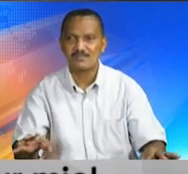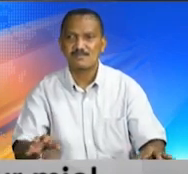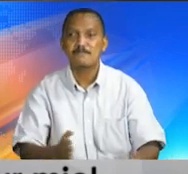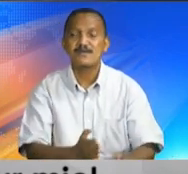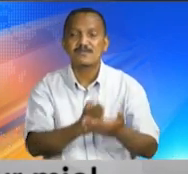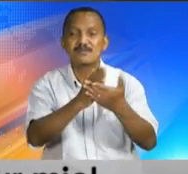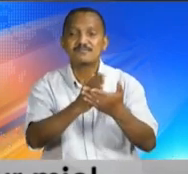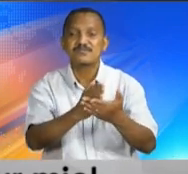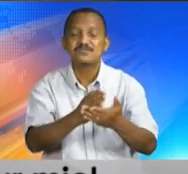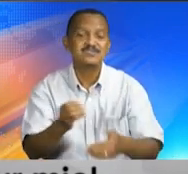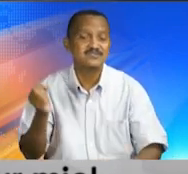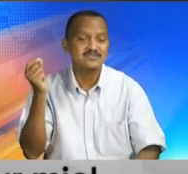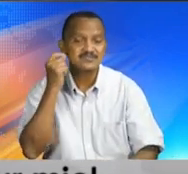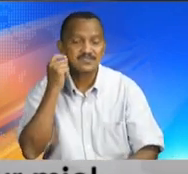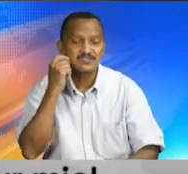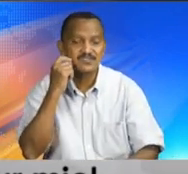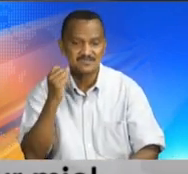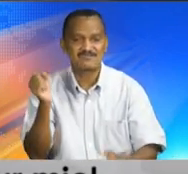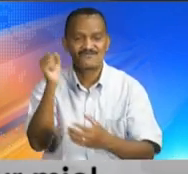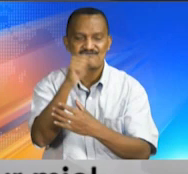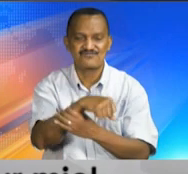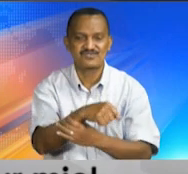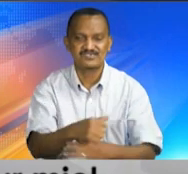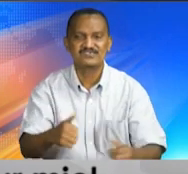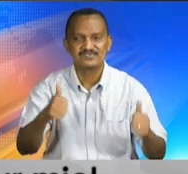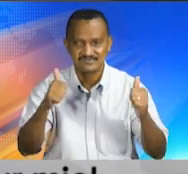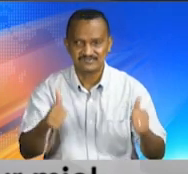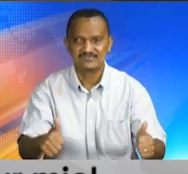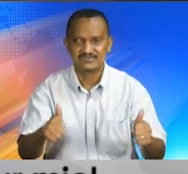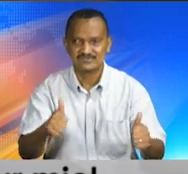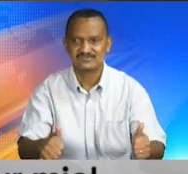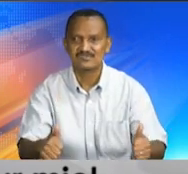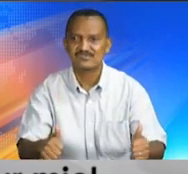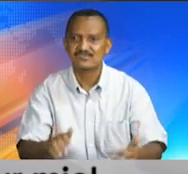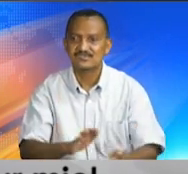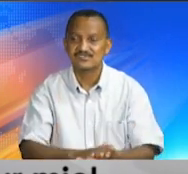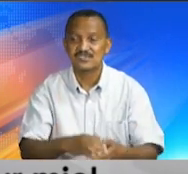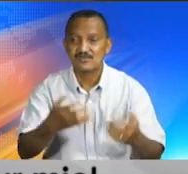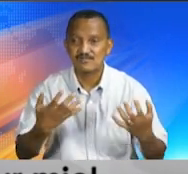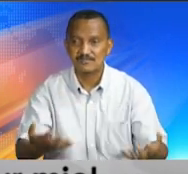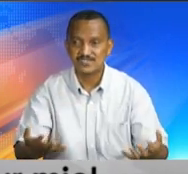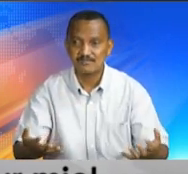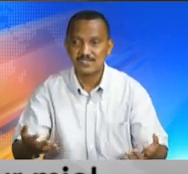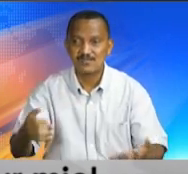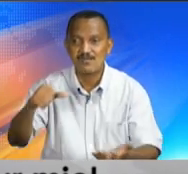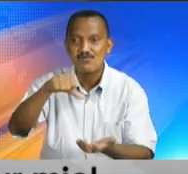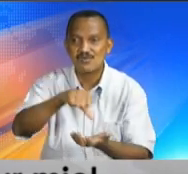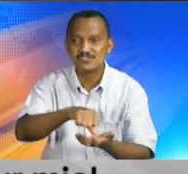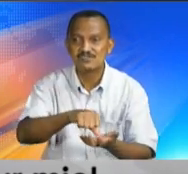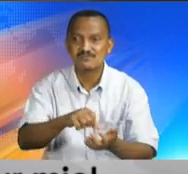manampy an'ireo tantely amoaka vokatra tsaratsara kokoa sy maromaro kokoa eo anivon'ilay